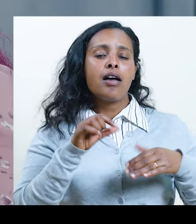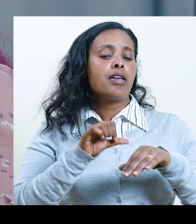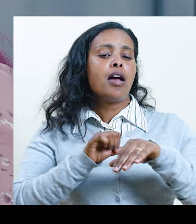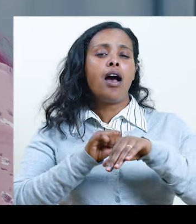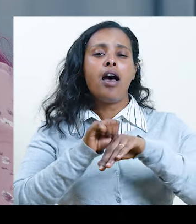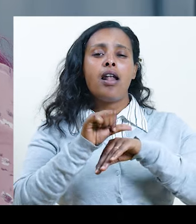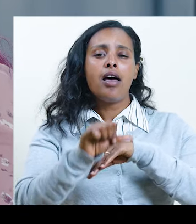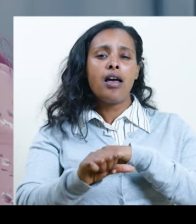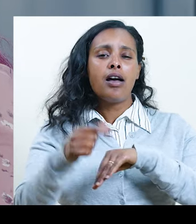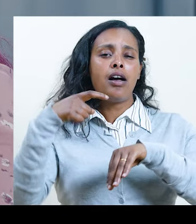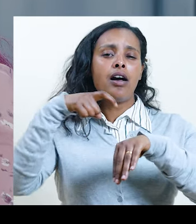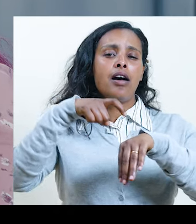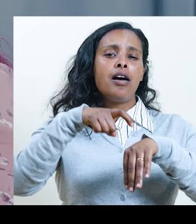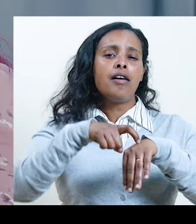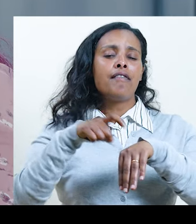ከደስታ ያ